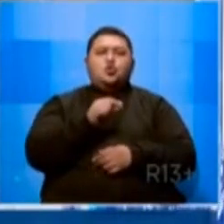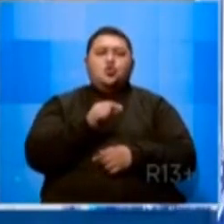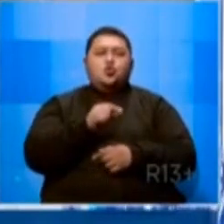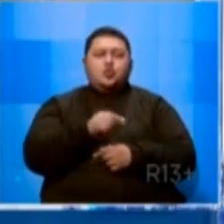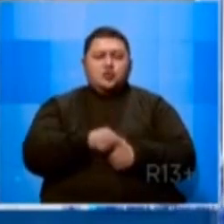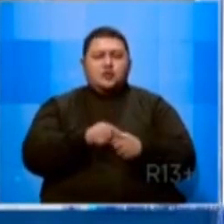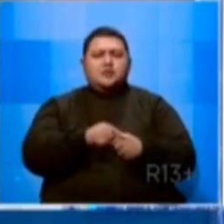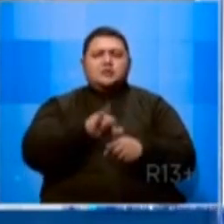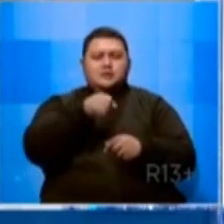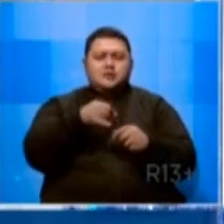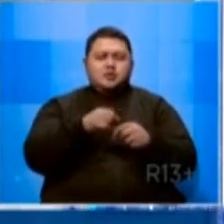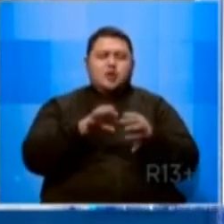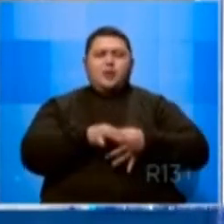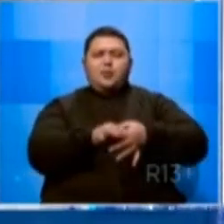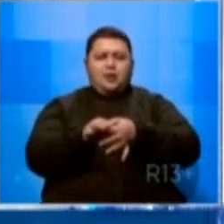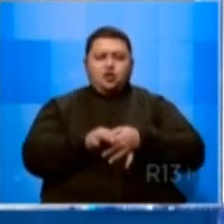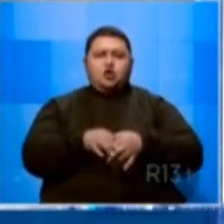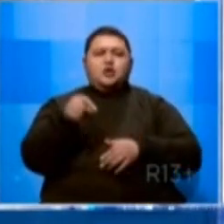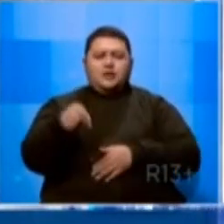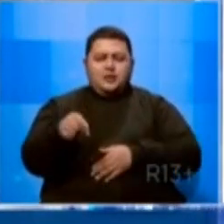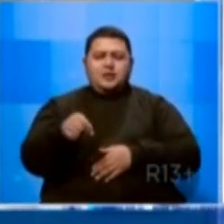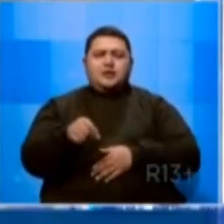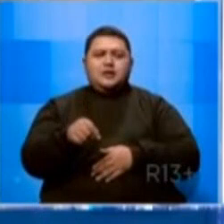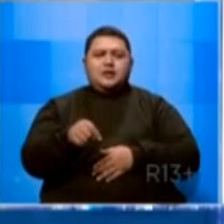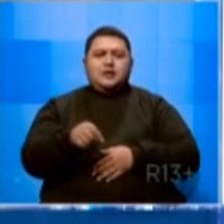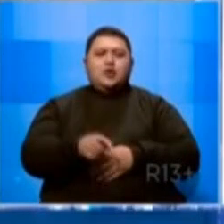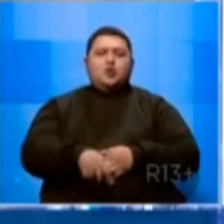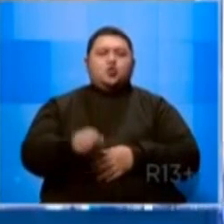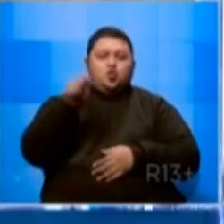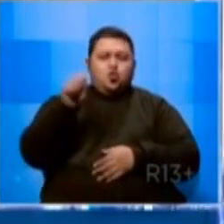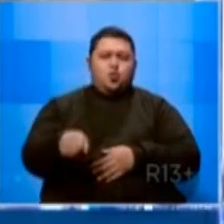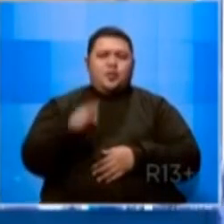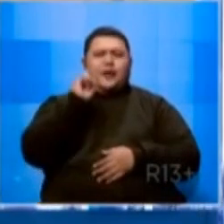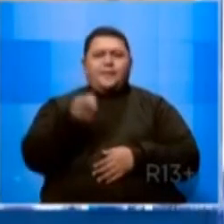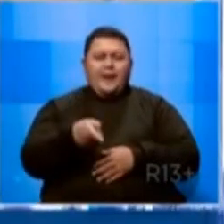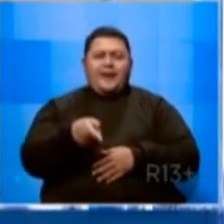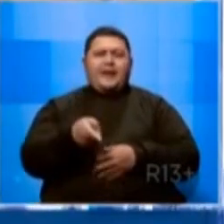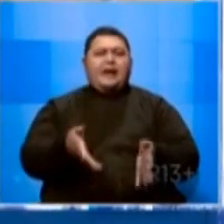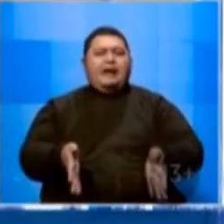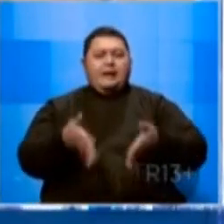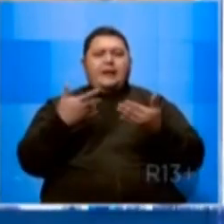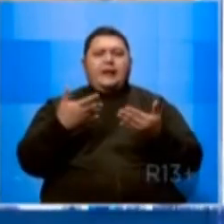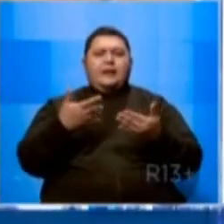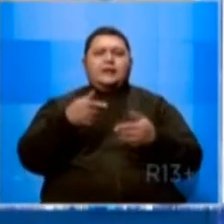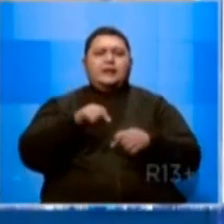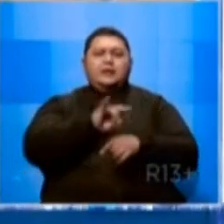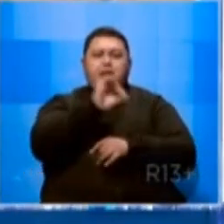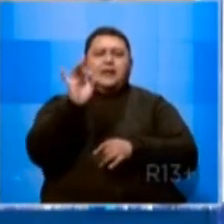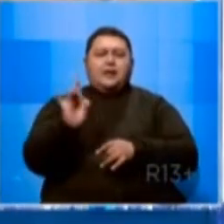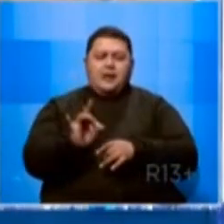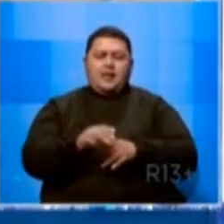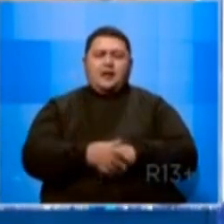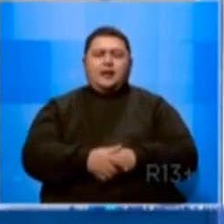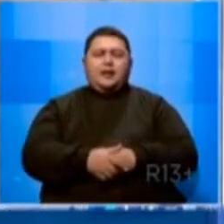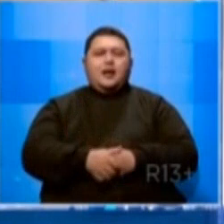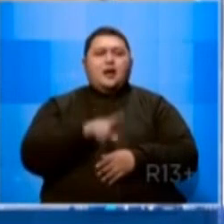penghargaan berupa salah satunya adalah penjatuhan hukuman yang paling ringan diantara terdakwa ya kalau kita